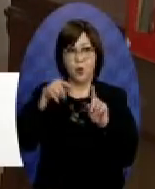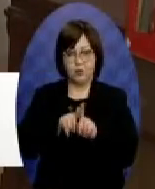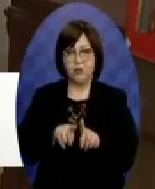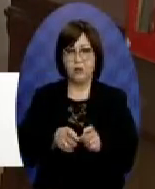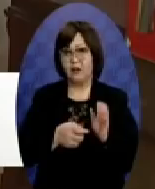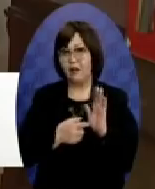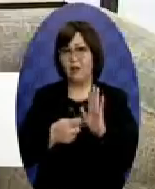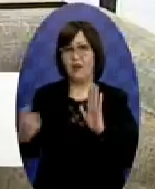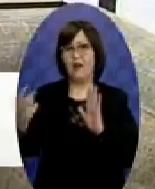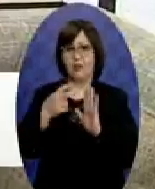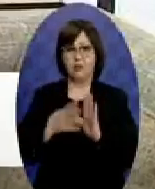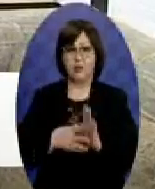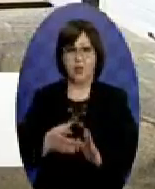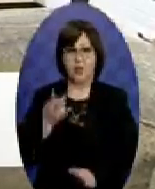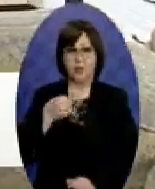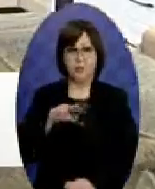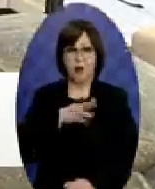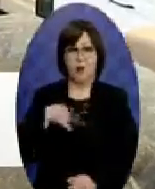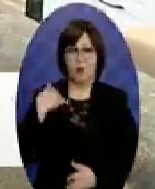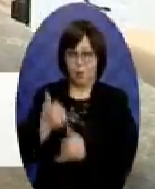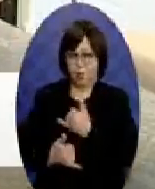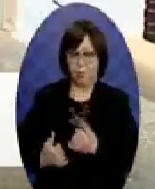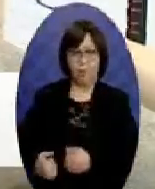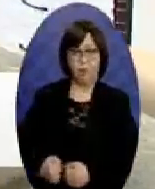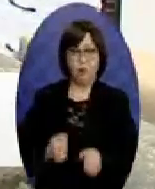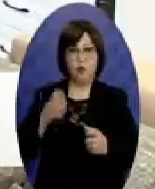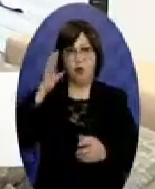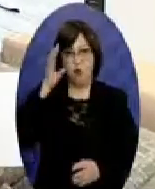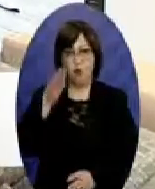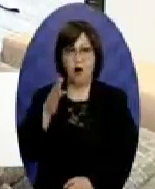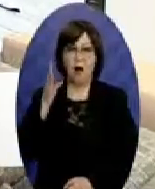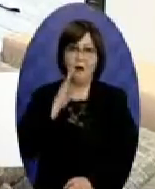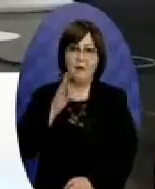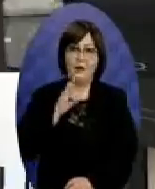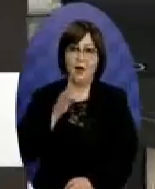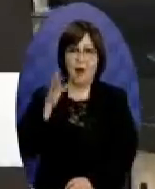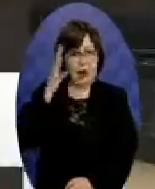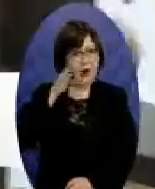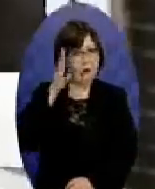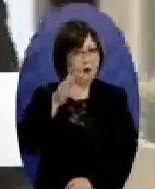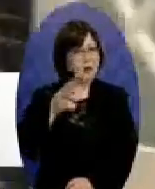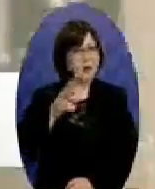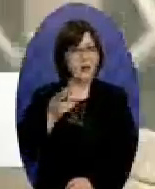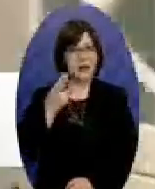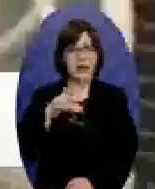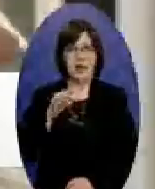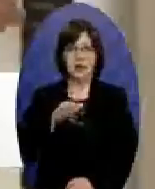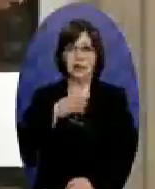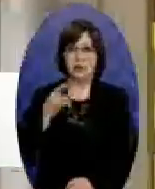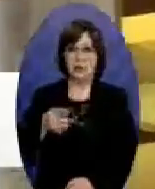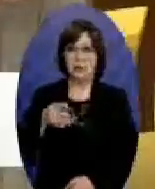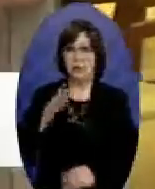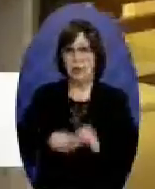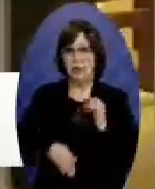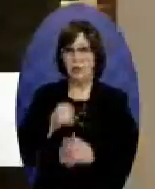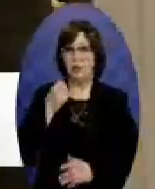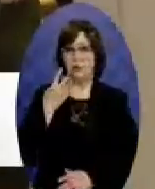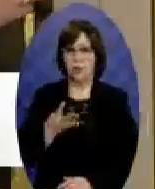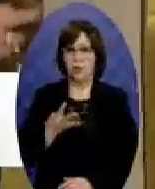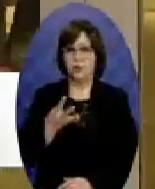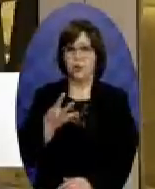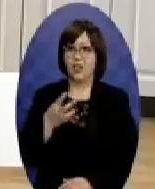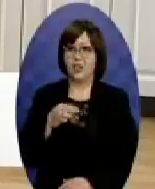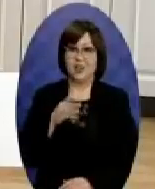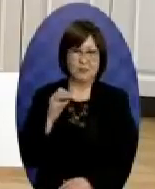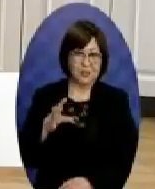Нэмдваа удам дамжсан мужаан. Түүний өвөө болон аав нь дархан мужаан байжээ. За тэрээр 1996 онд барилгын 4-р тэмцгийг мужаанаар төгссөн. За түүний